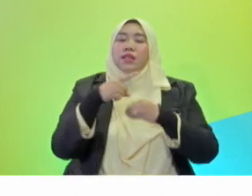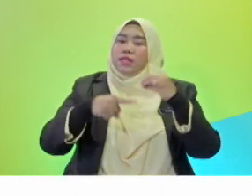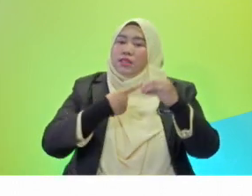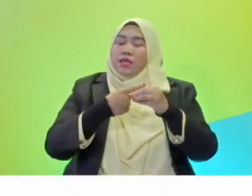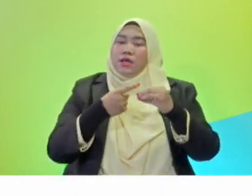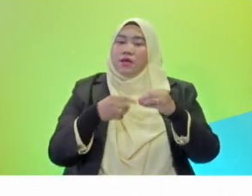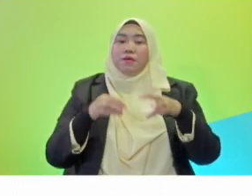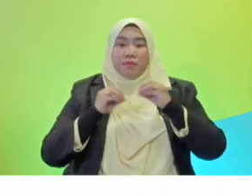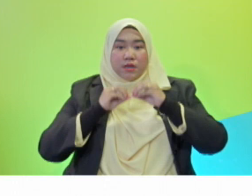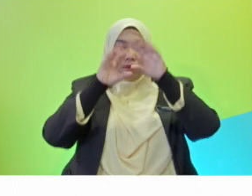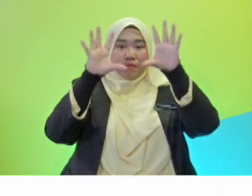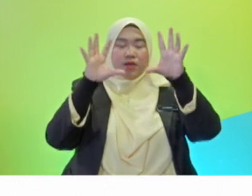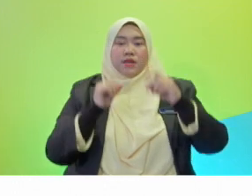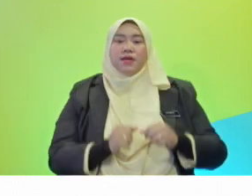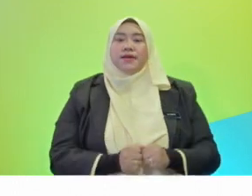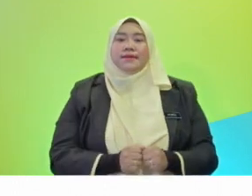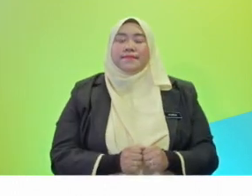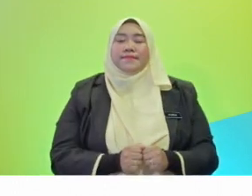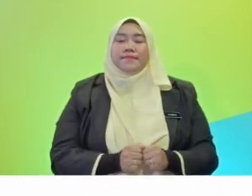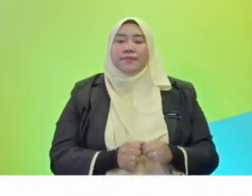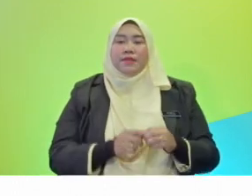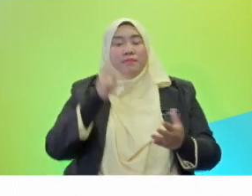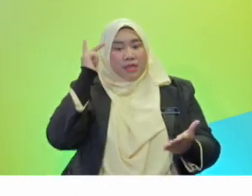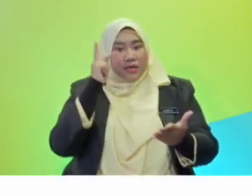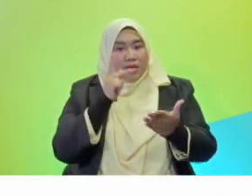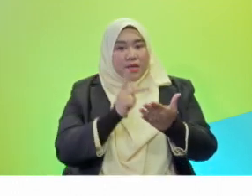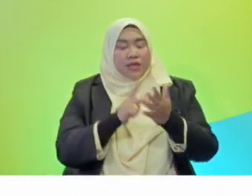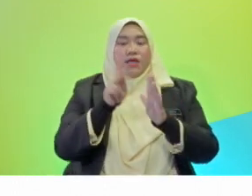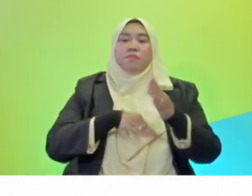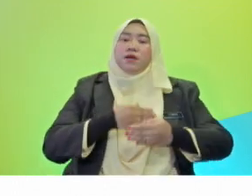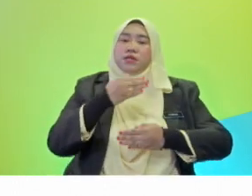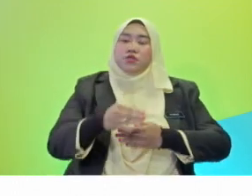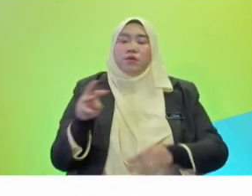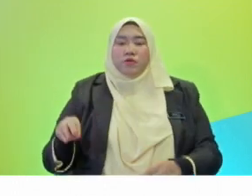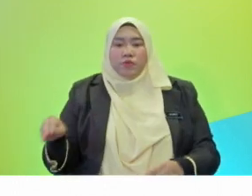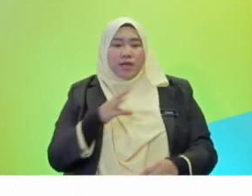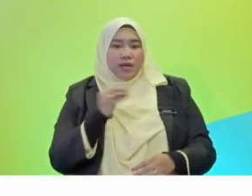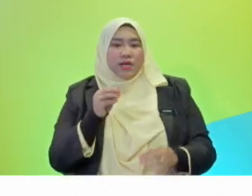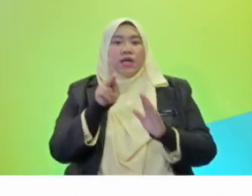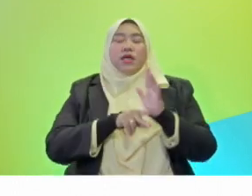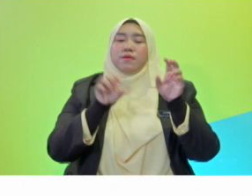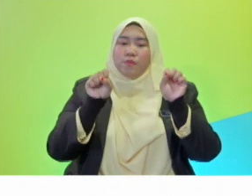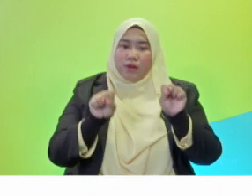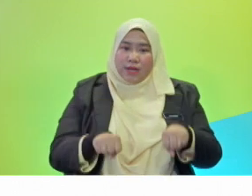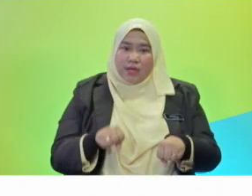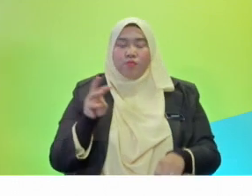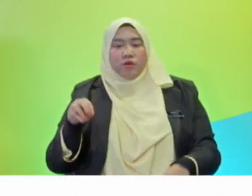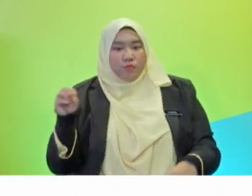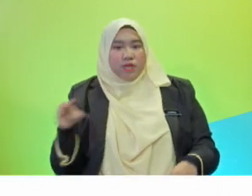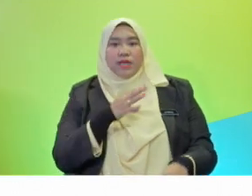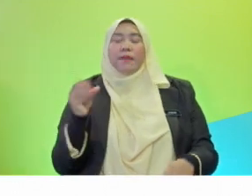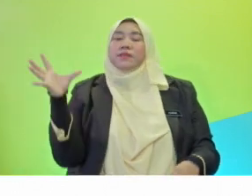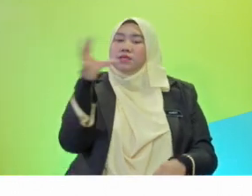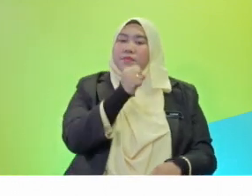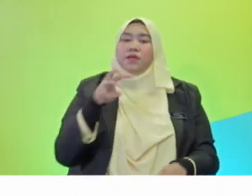untuk mendapatkan mengenali kemajuan murid-murid dan juga kebolehan serta pencapaian murid